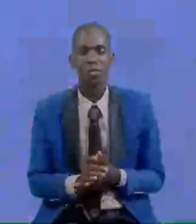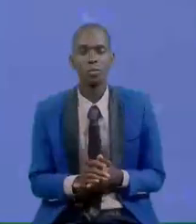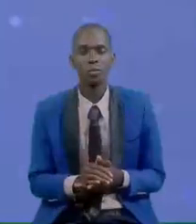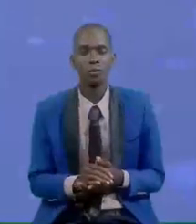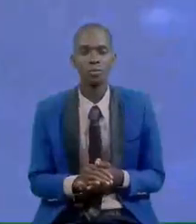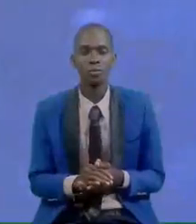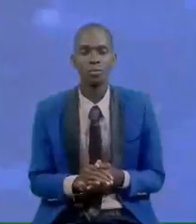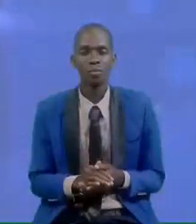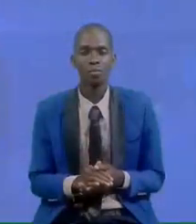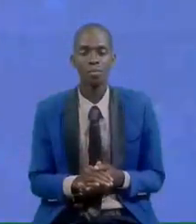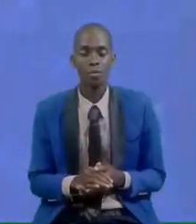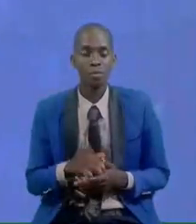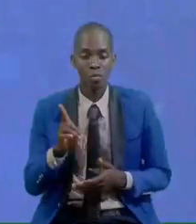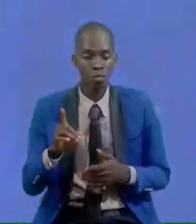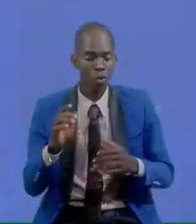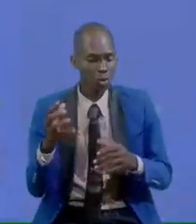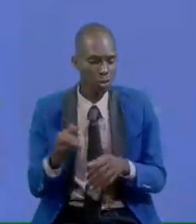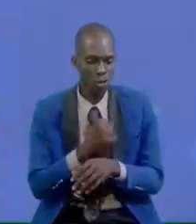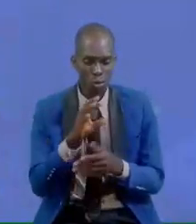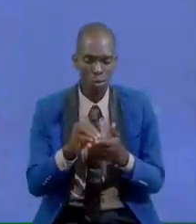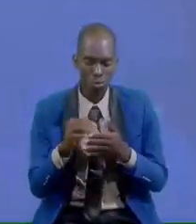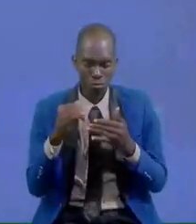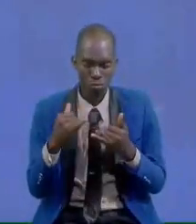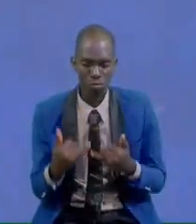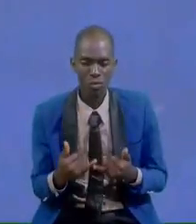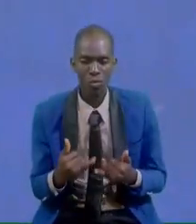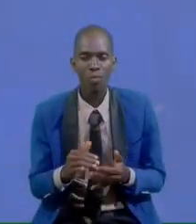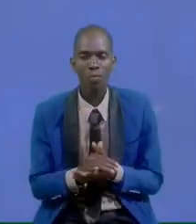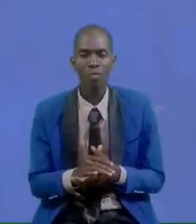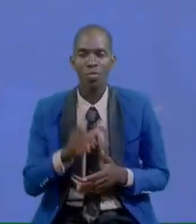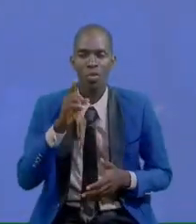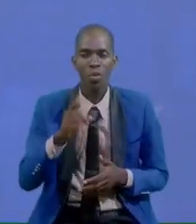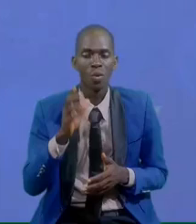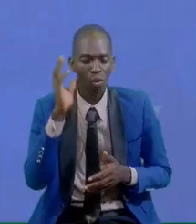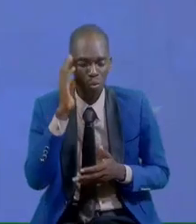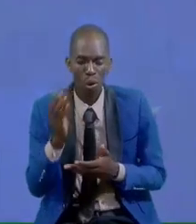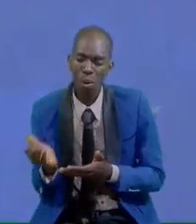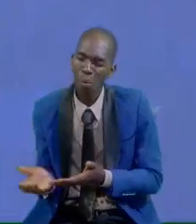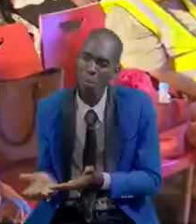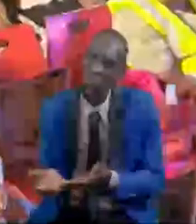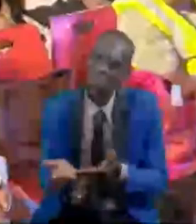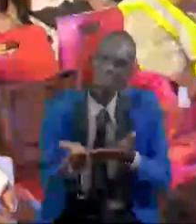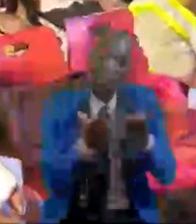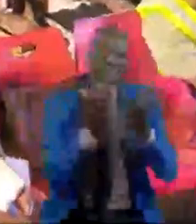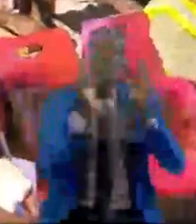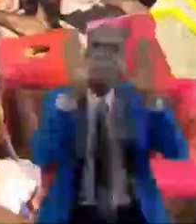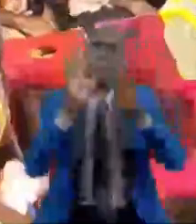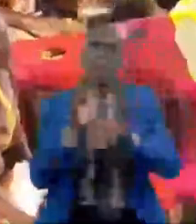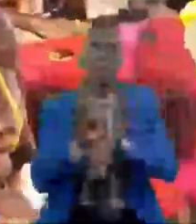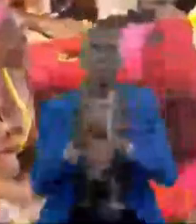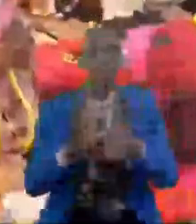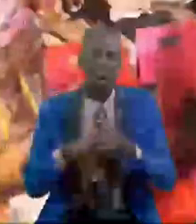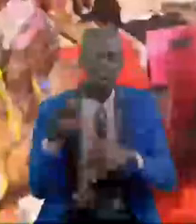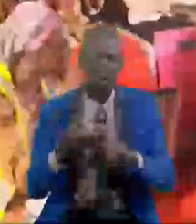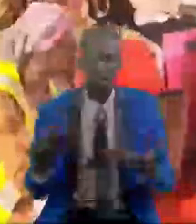et pars. C'est prends et pars. Tu vas prendre et rentrer avec des miracles ce soir